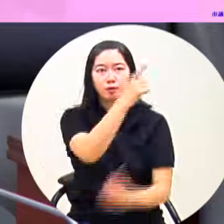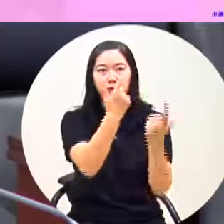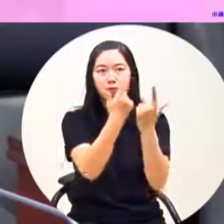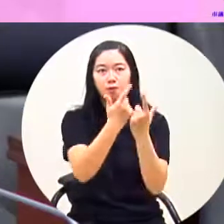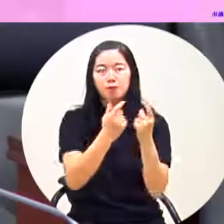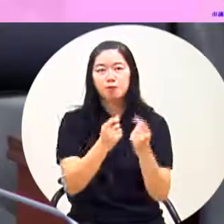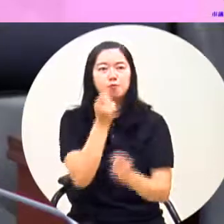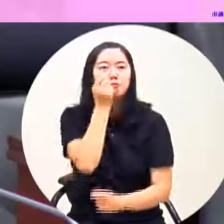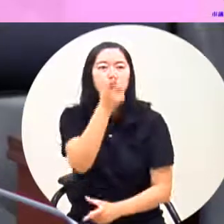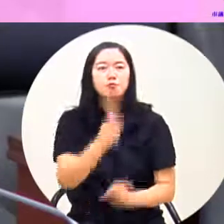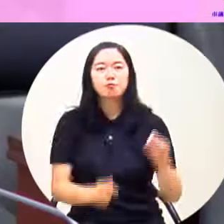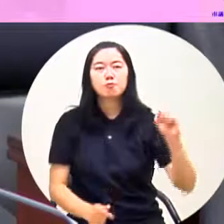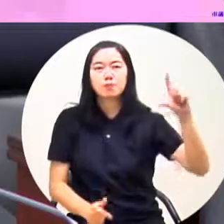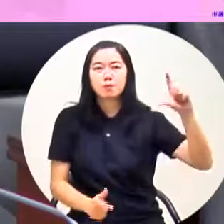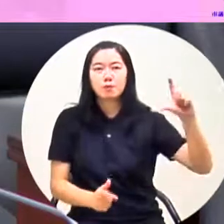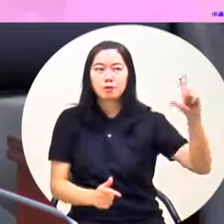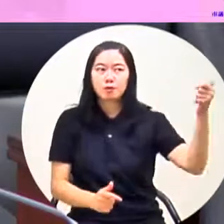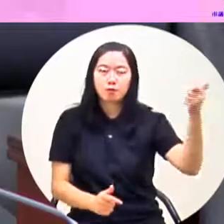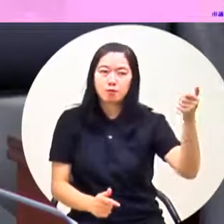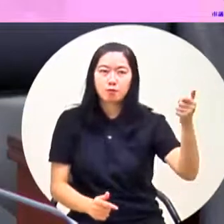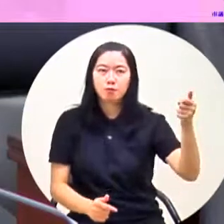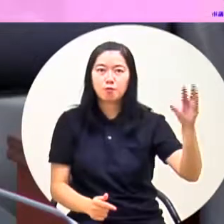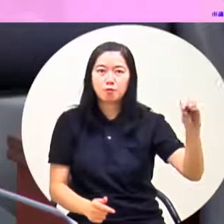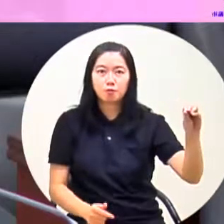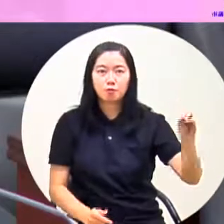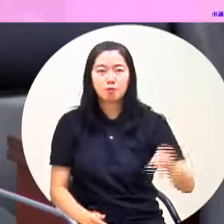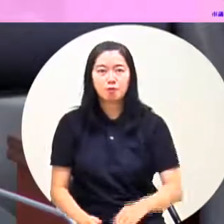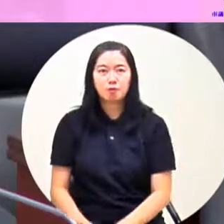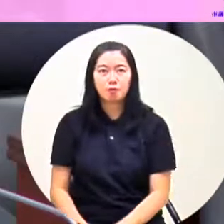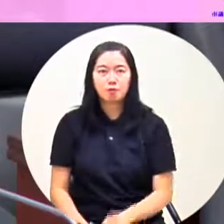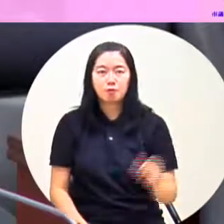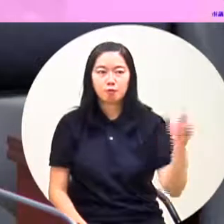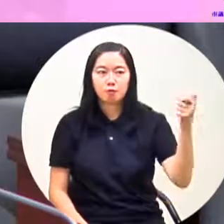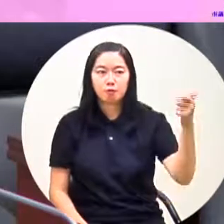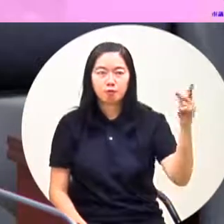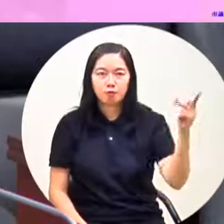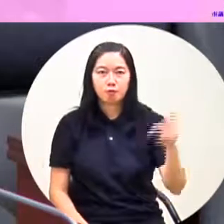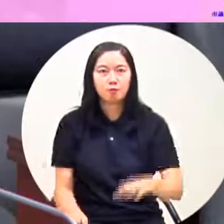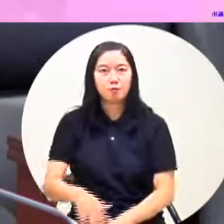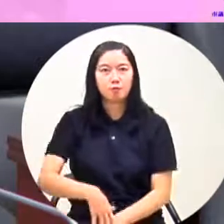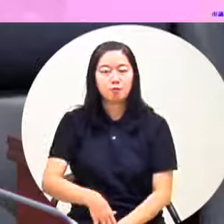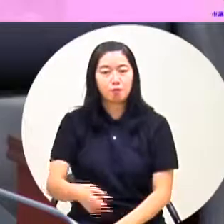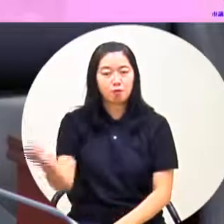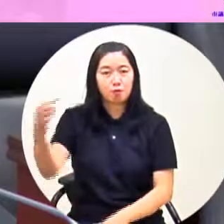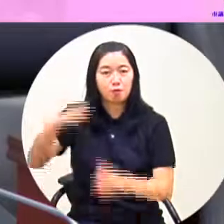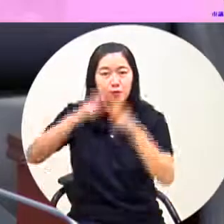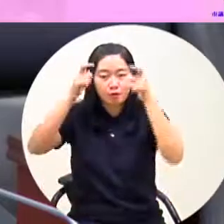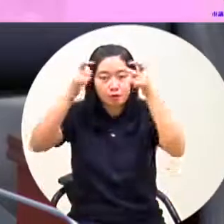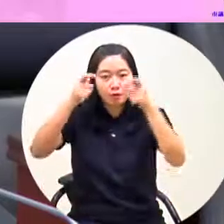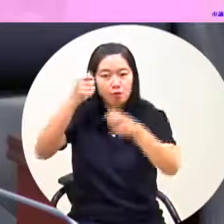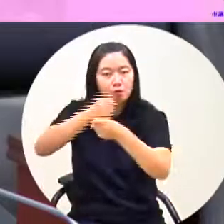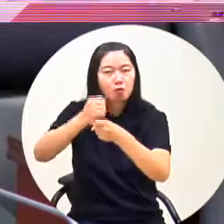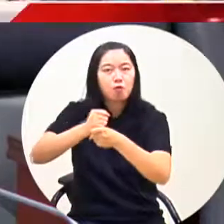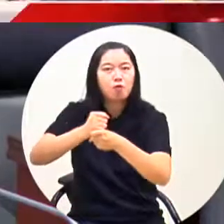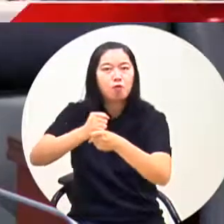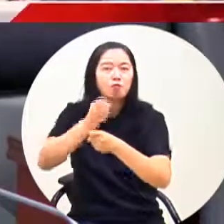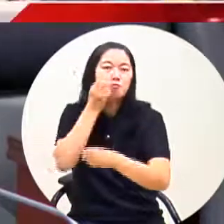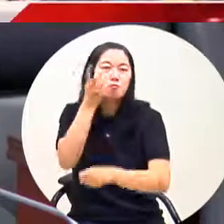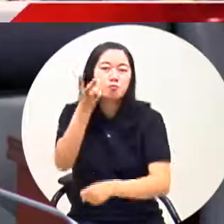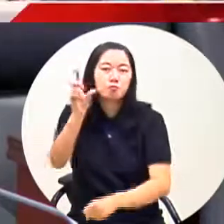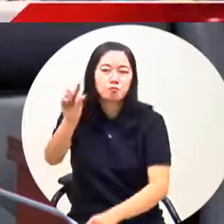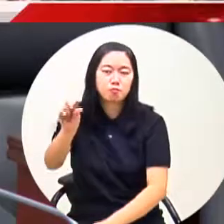五十 K， 回来高雄腰斩差不多剩两万几块呢哈，所以你叫一个新闻影片，请播